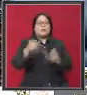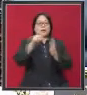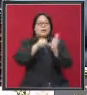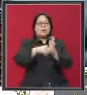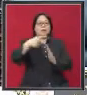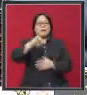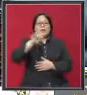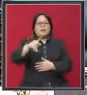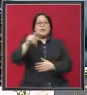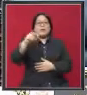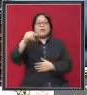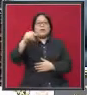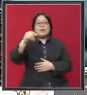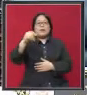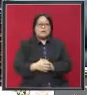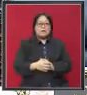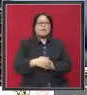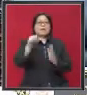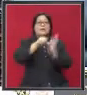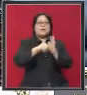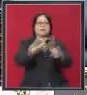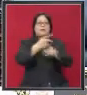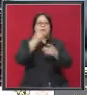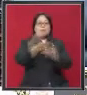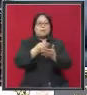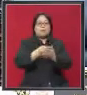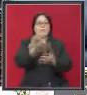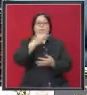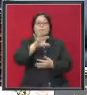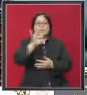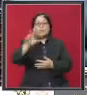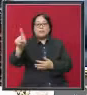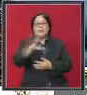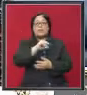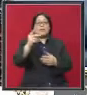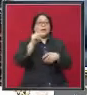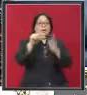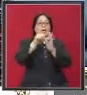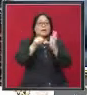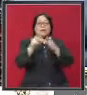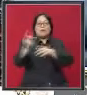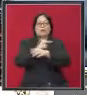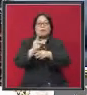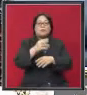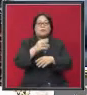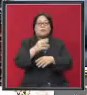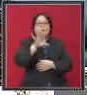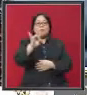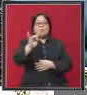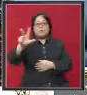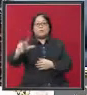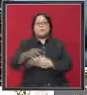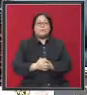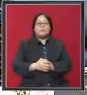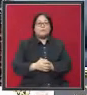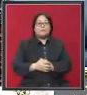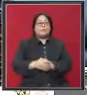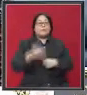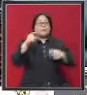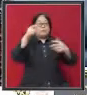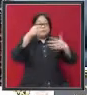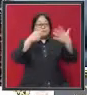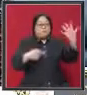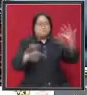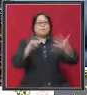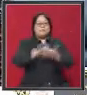Pajak Gadai 1972, Akta Peminjam Wang 1951 dan juga Akta Koperasi 1993. Jadi semasa